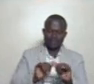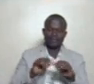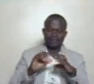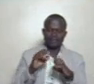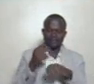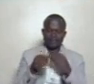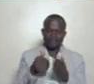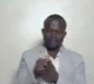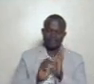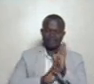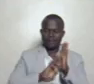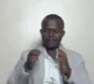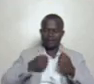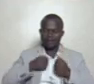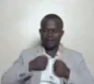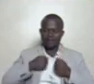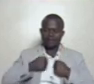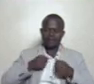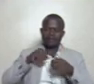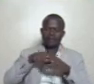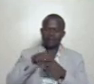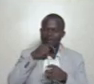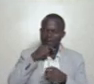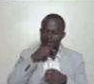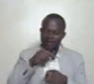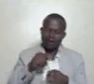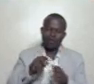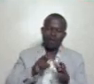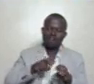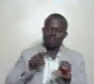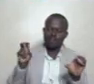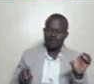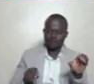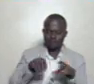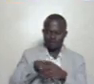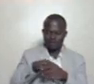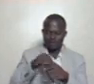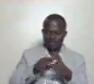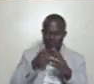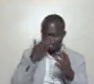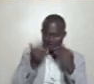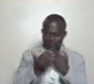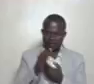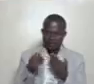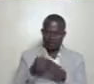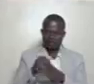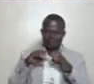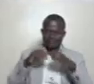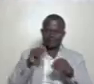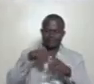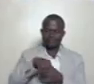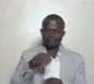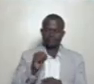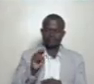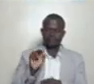abiri yarahagarariye u Rwanda asezerewe n'imikino yatangiye mu masaha ya mu gitondo ikipe igizwe na